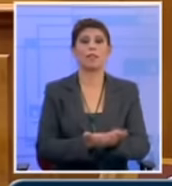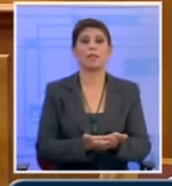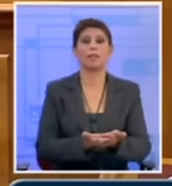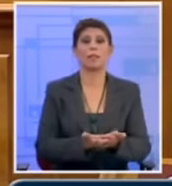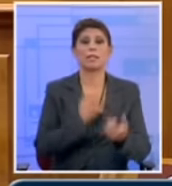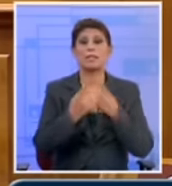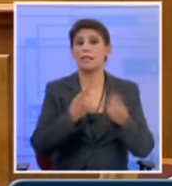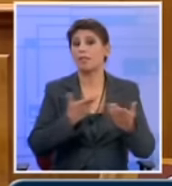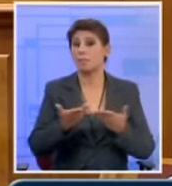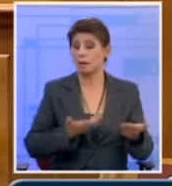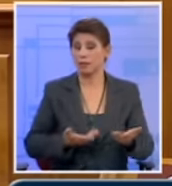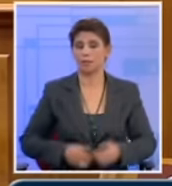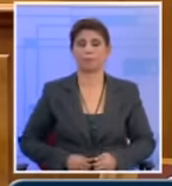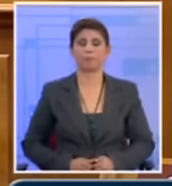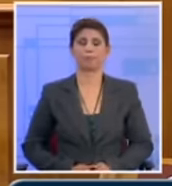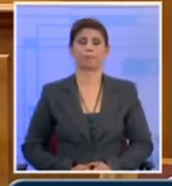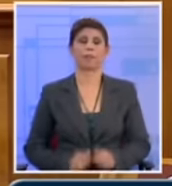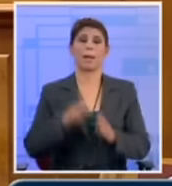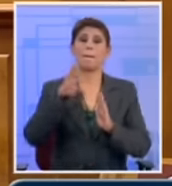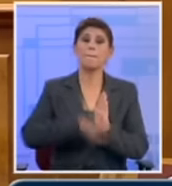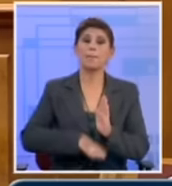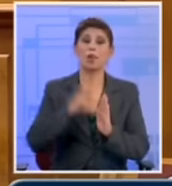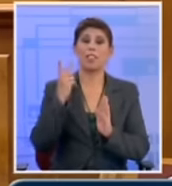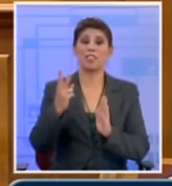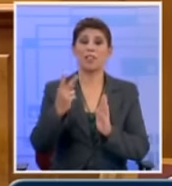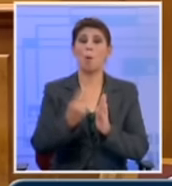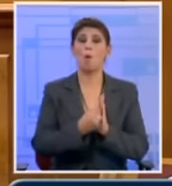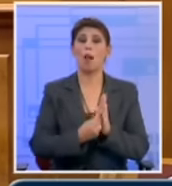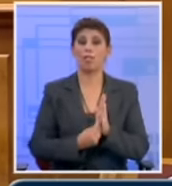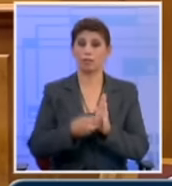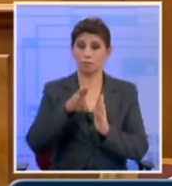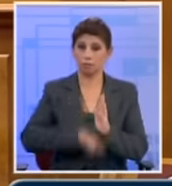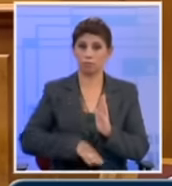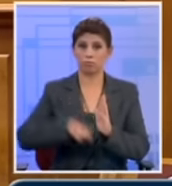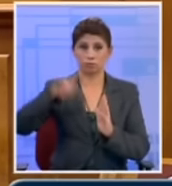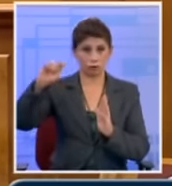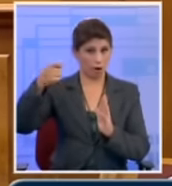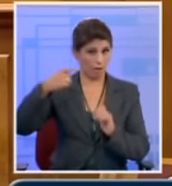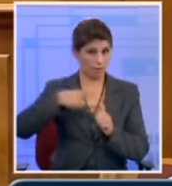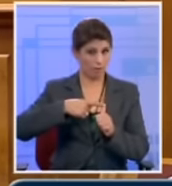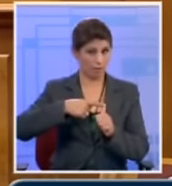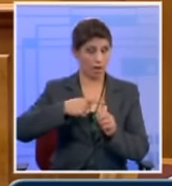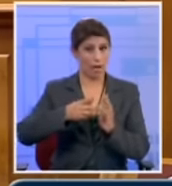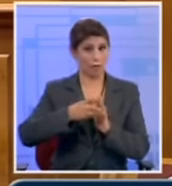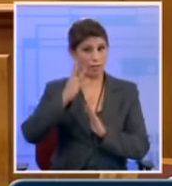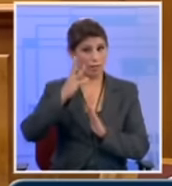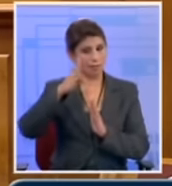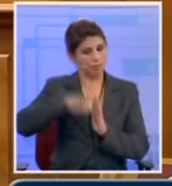τραπέζι. Μείωση 2 μονάδες στο ηλεκτρικό ρεύμα, από το 13 στο